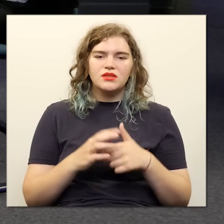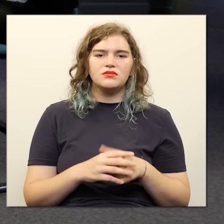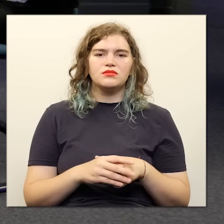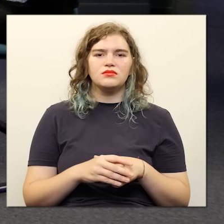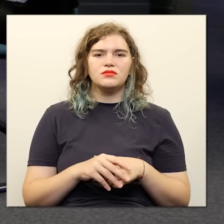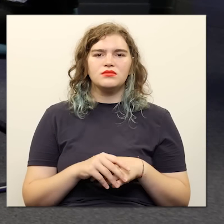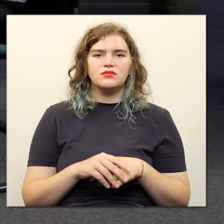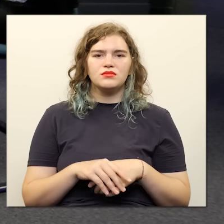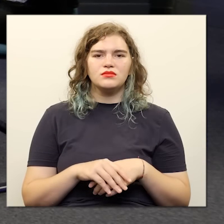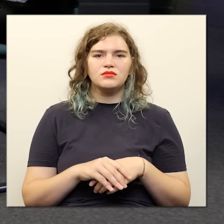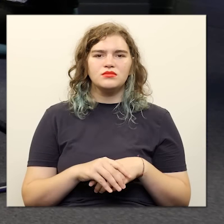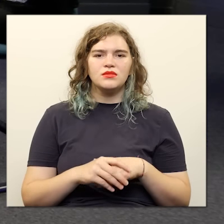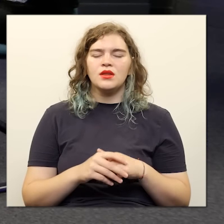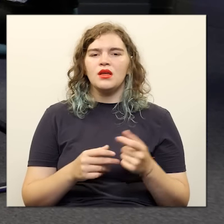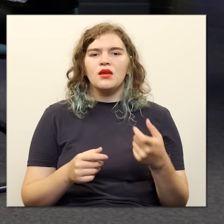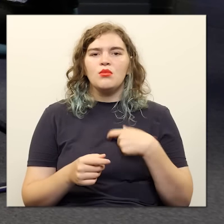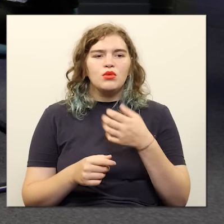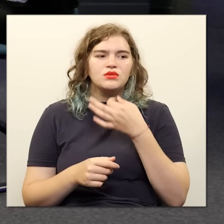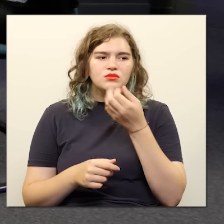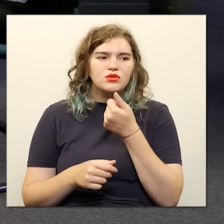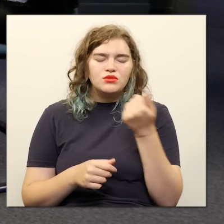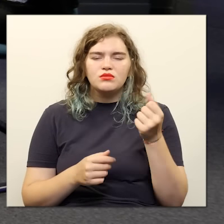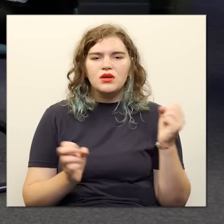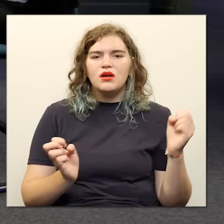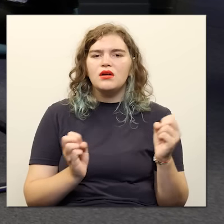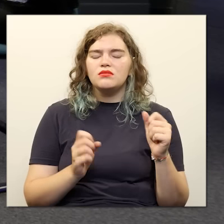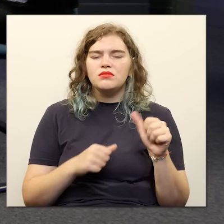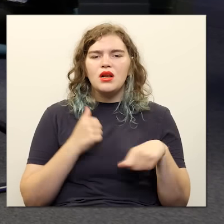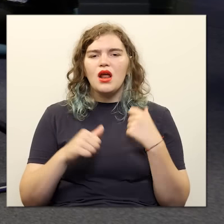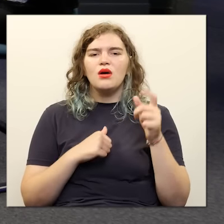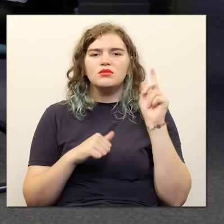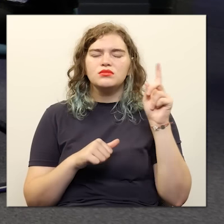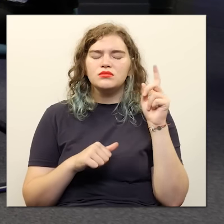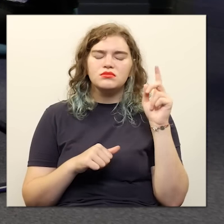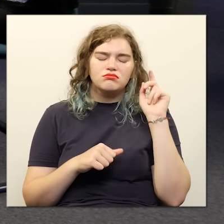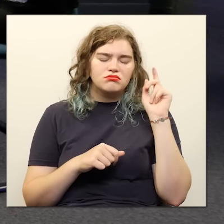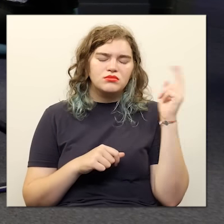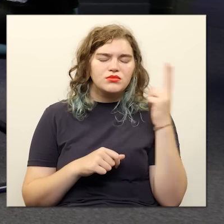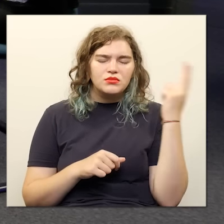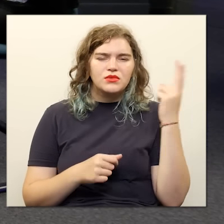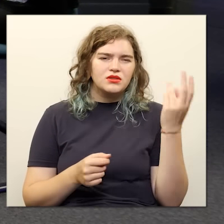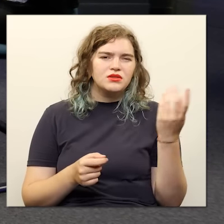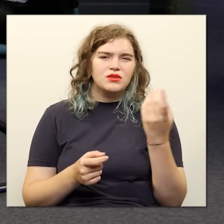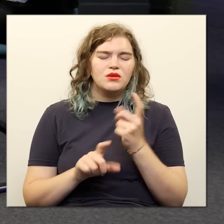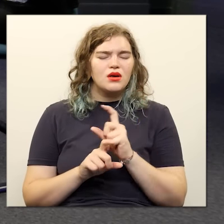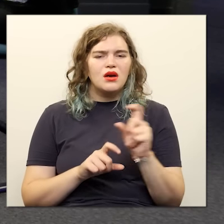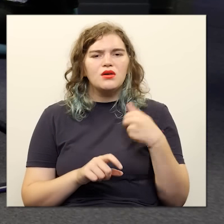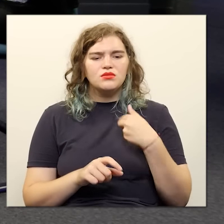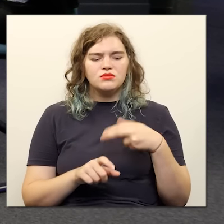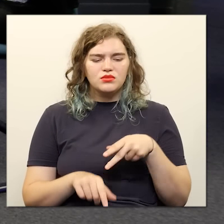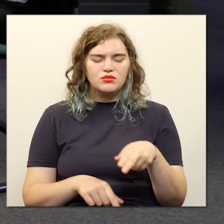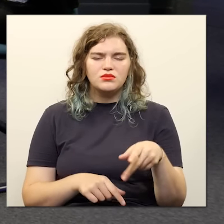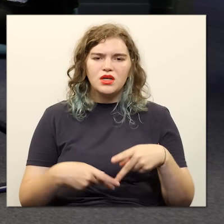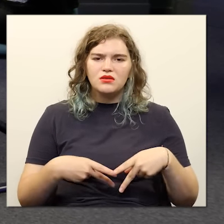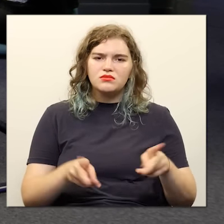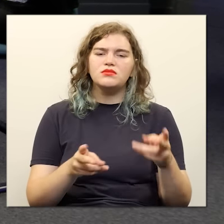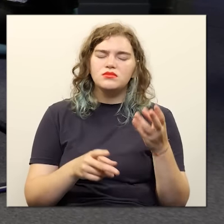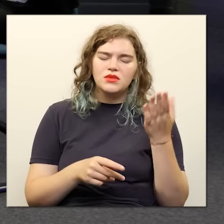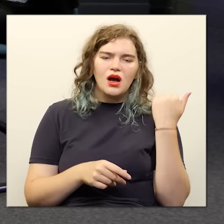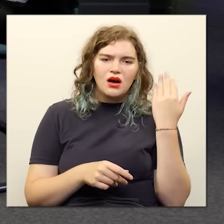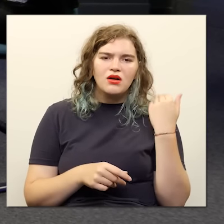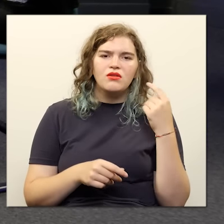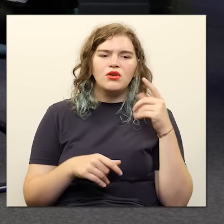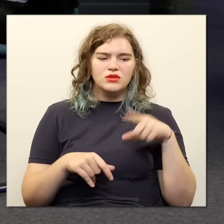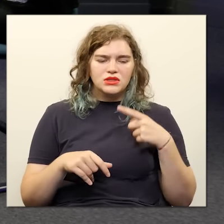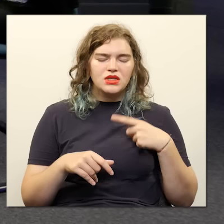No, eu ce să spun că lăudat să fie Dumnezeu. Amin. Că umblarea mea pe calea Domnului este, a fost